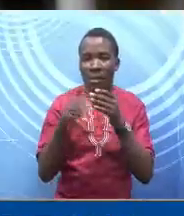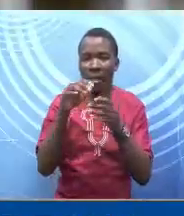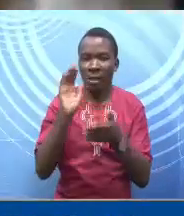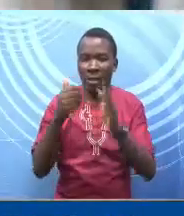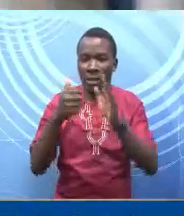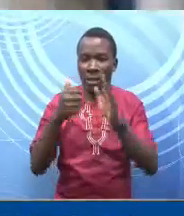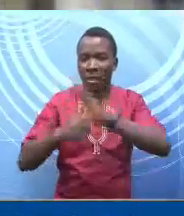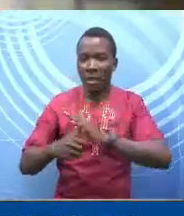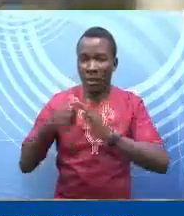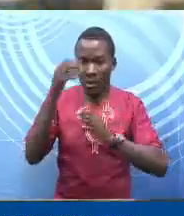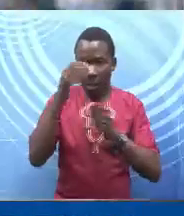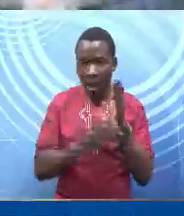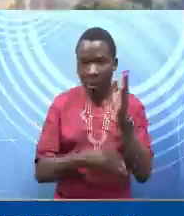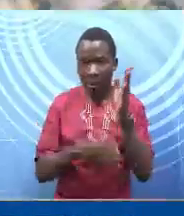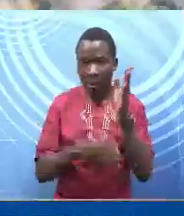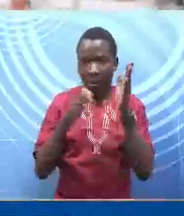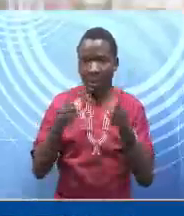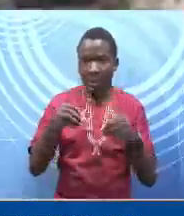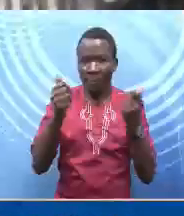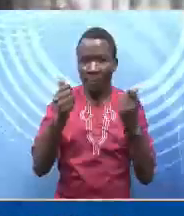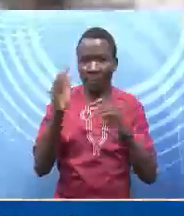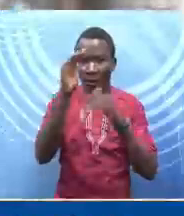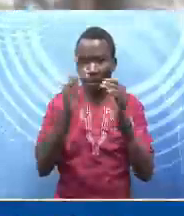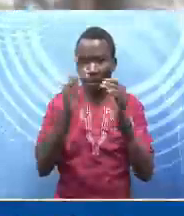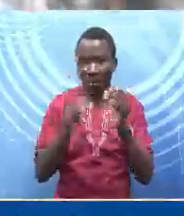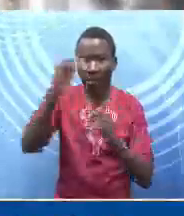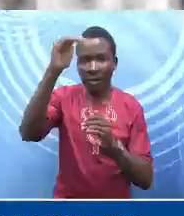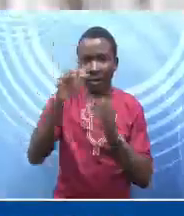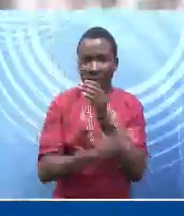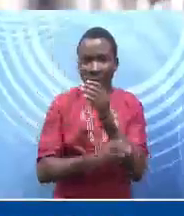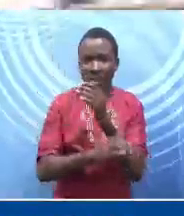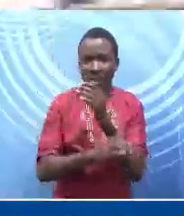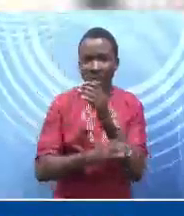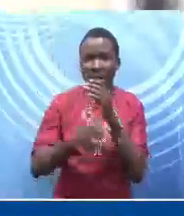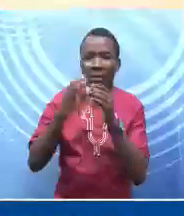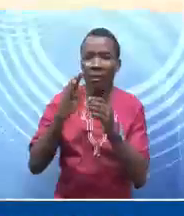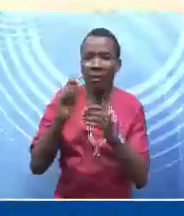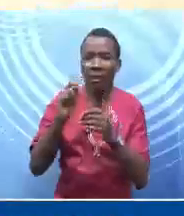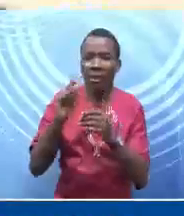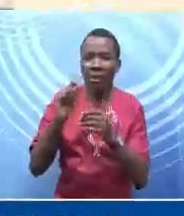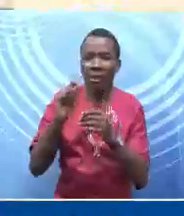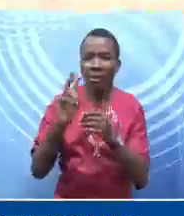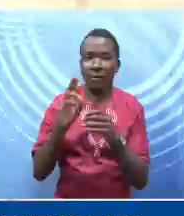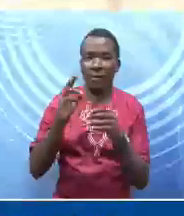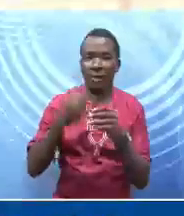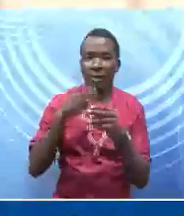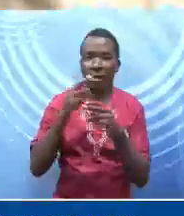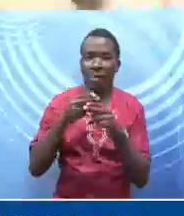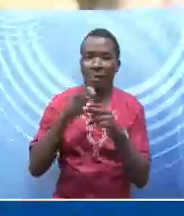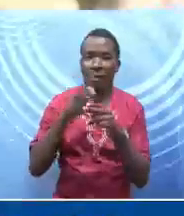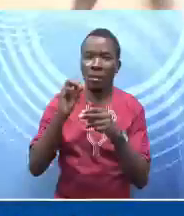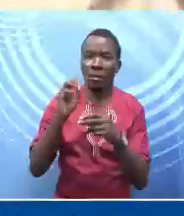bakorera abamikoro make rigakemurwa n'inzego zisumbuyeho z'igihugu. Iyi ni BTNTV ngende Mahoro